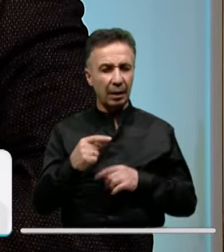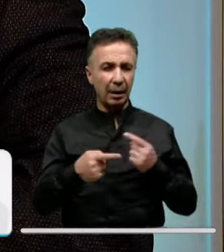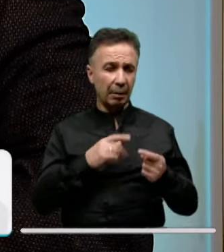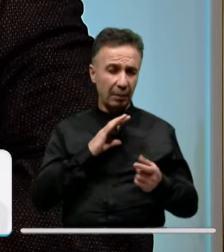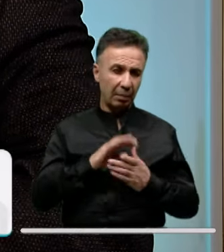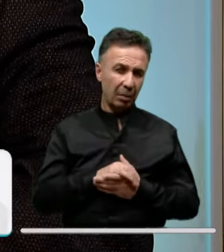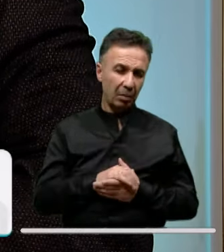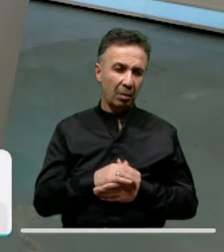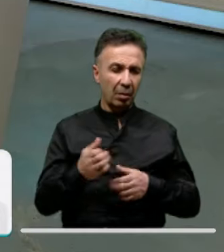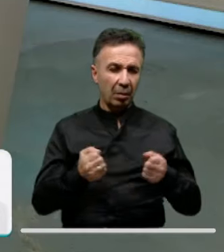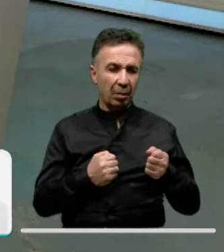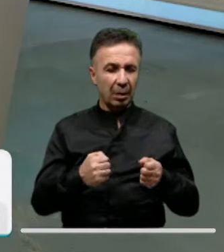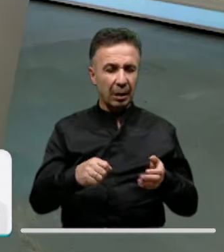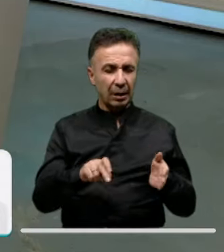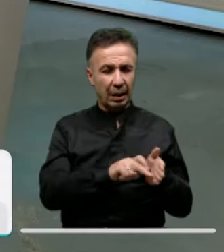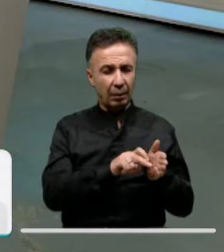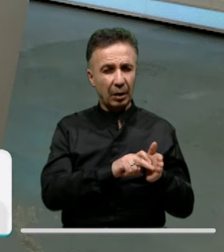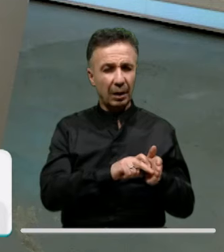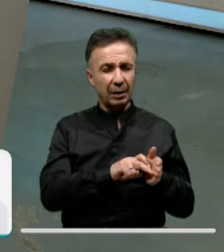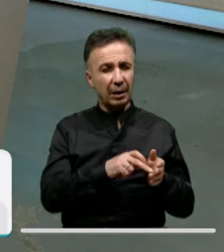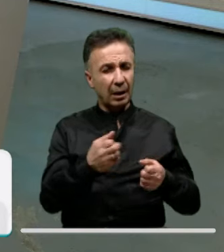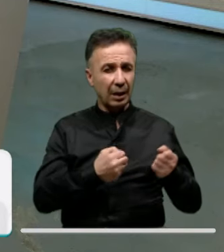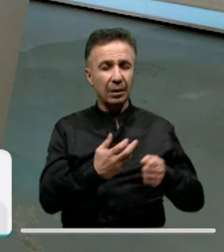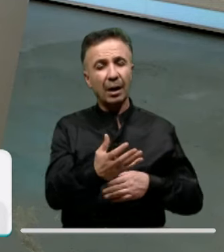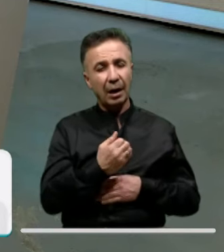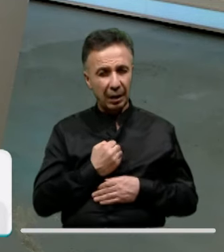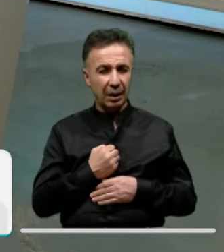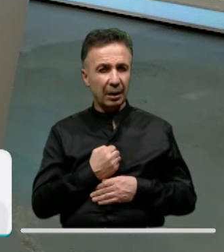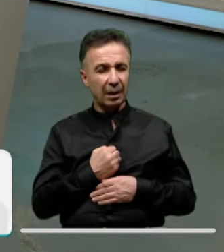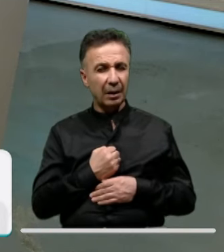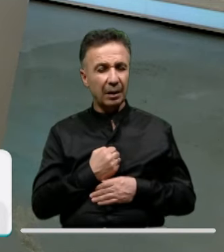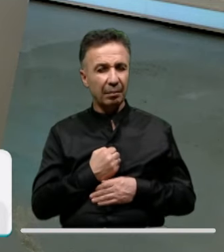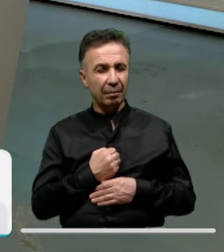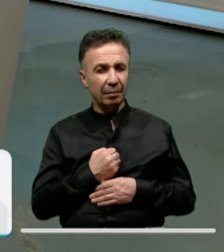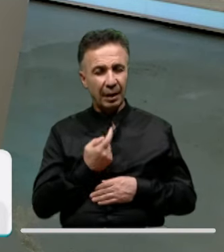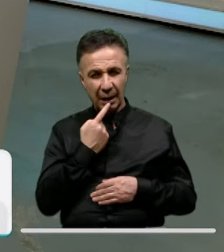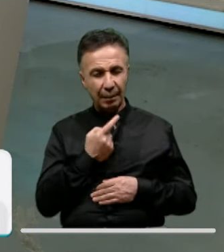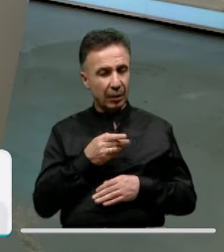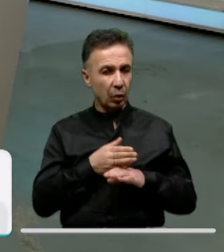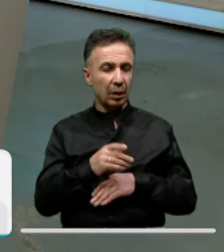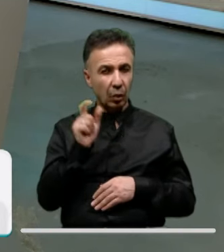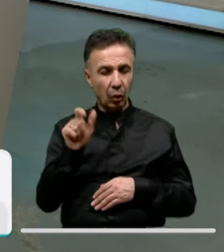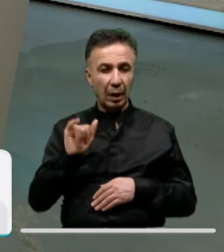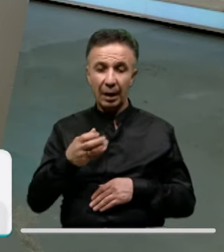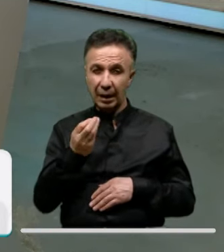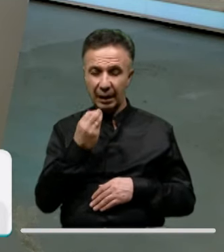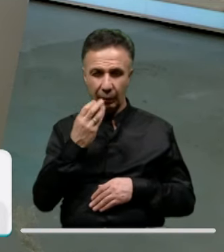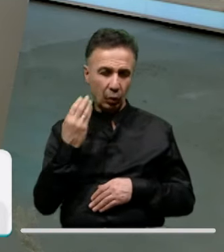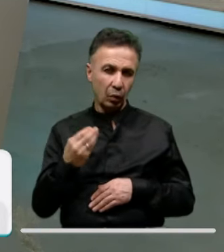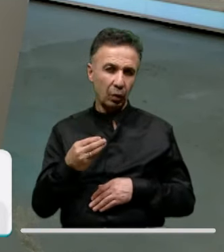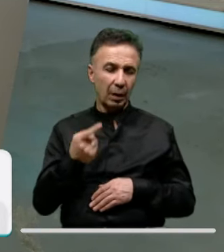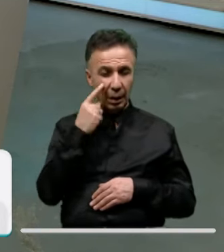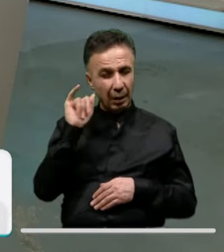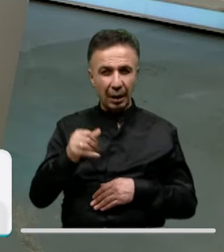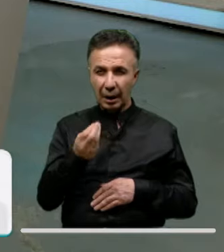üzerine araç alalım da onun hakkını biz kullanalım anlayışı istismardır. Hem de kul hakkıdır, kamu hakkıdır.